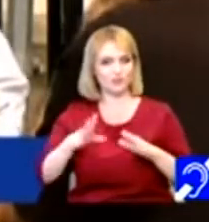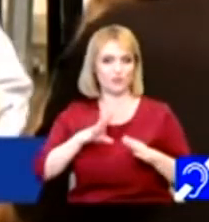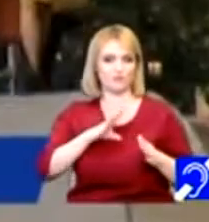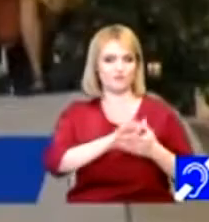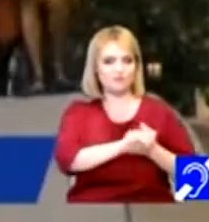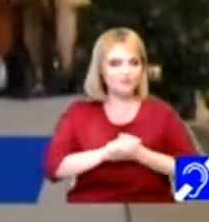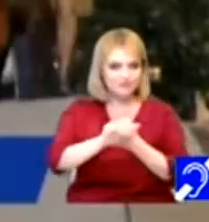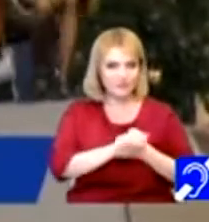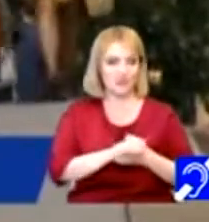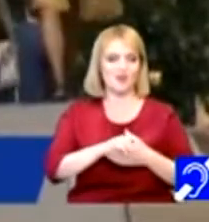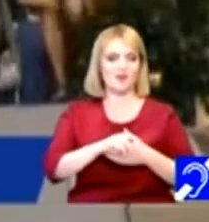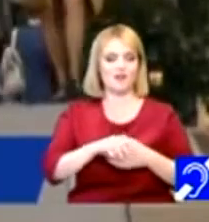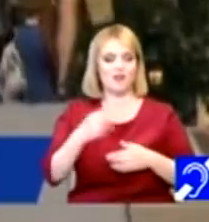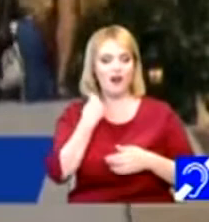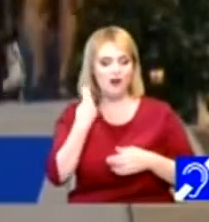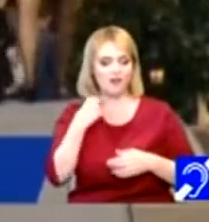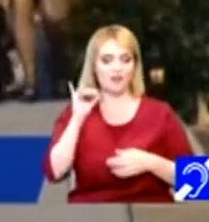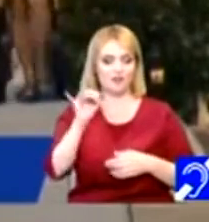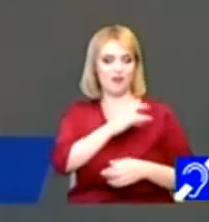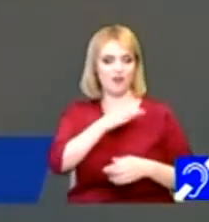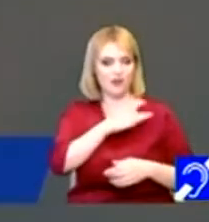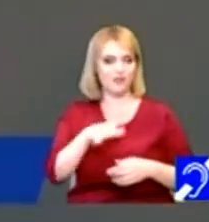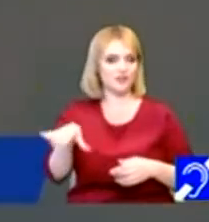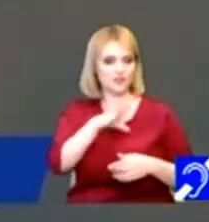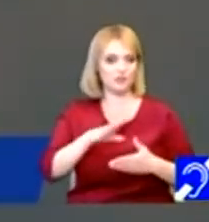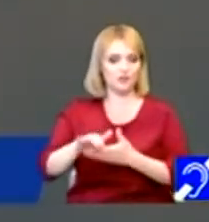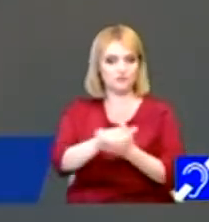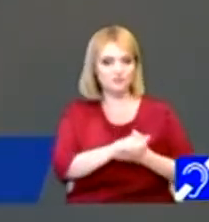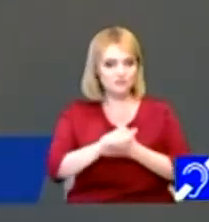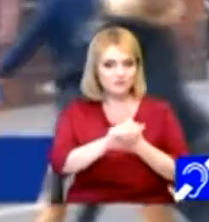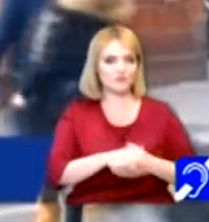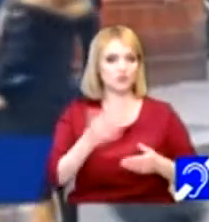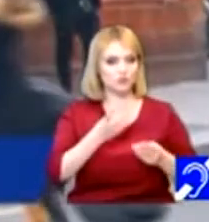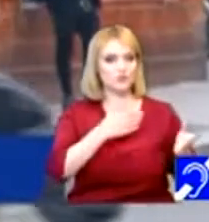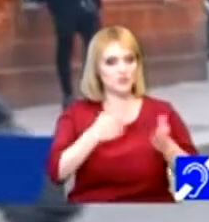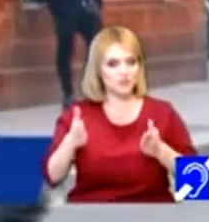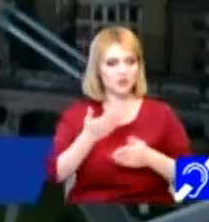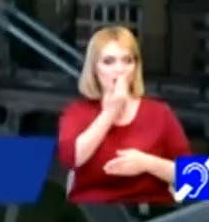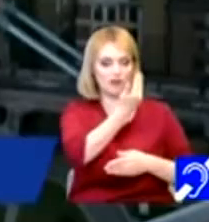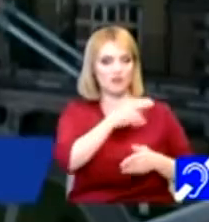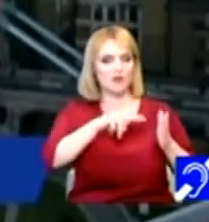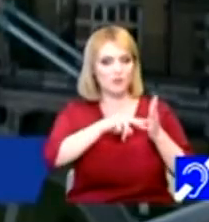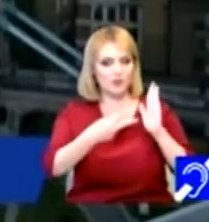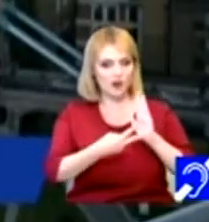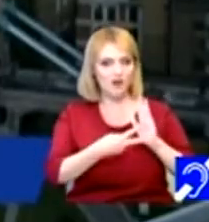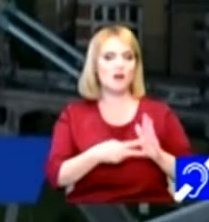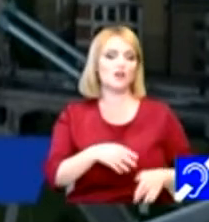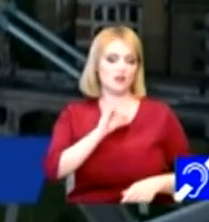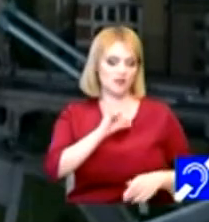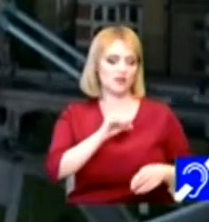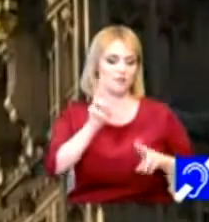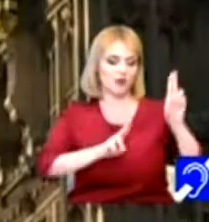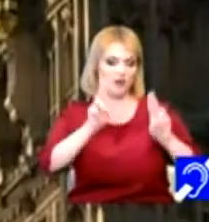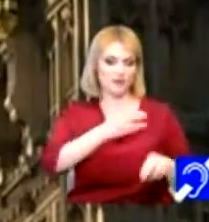Mai mult, Bruxelles vrea ca în schimbul unui acord de liber schimb, tot Regatul Unit să aplice anumite norme ale UE pentru a combate concurența neloială din